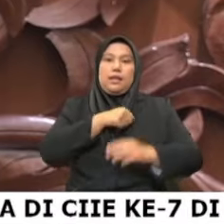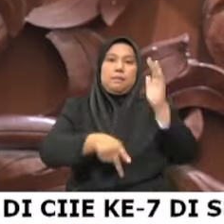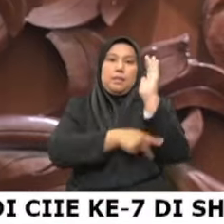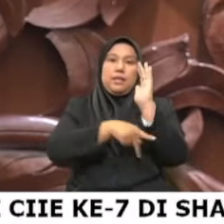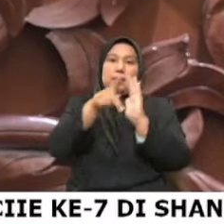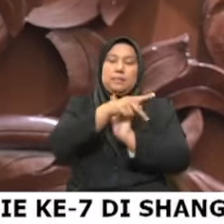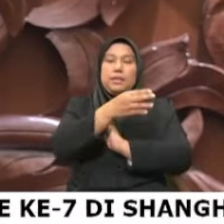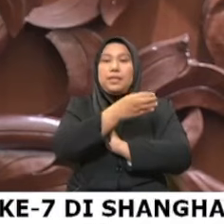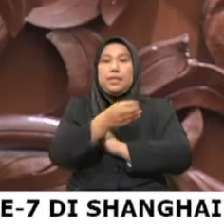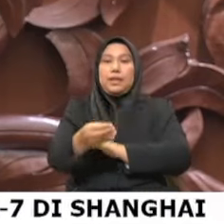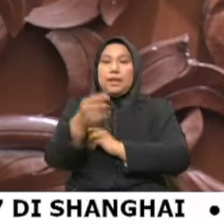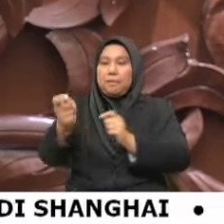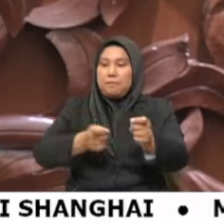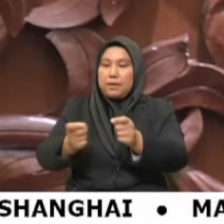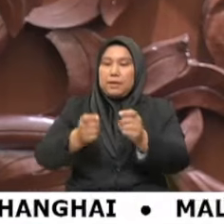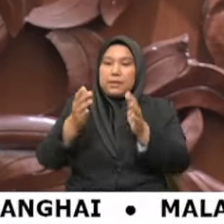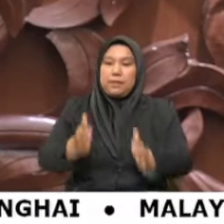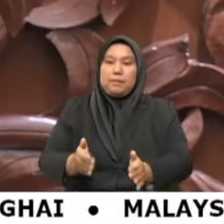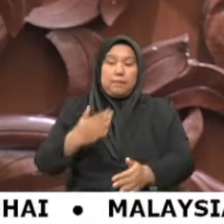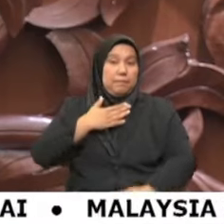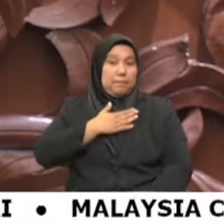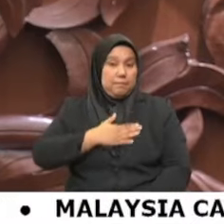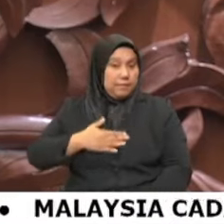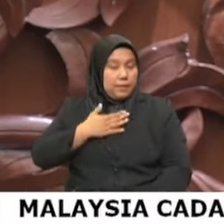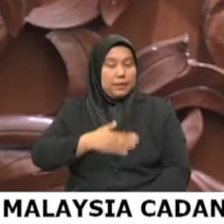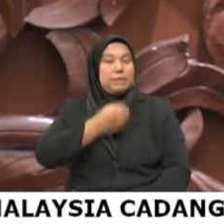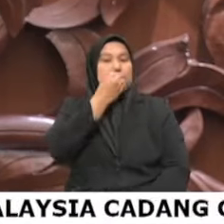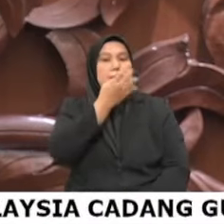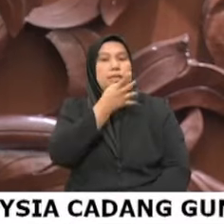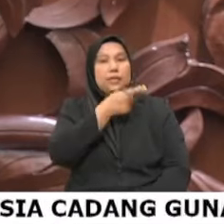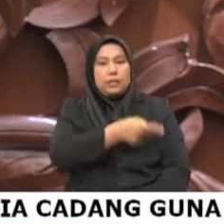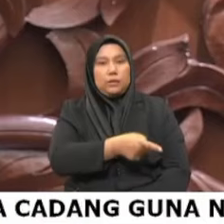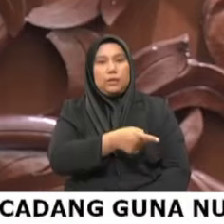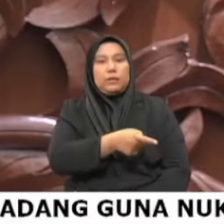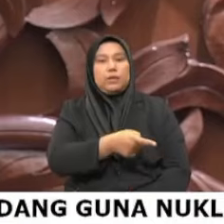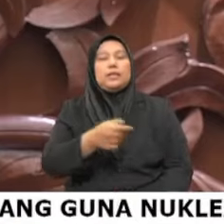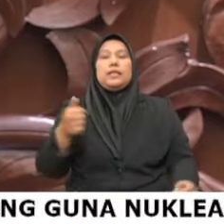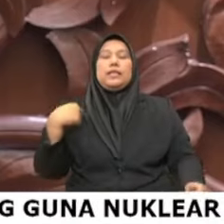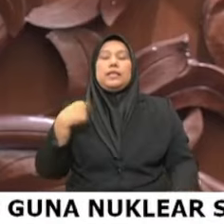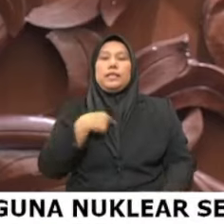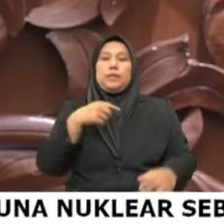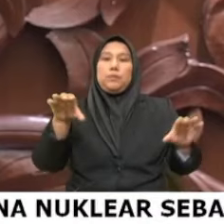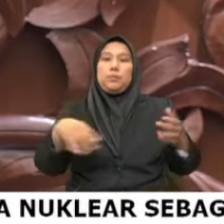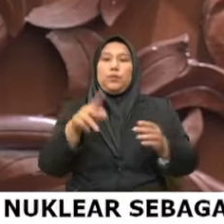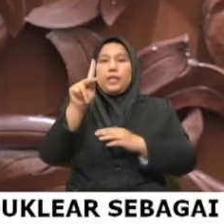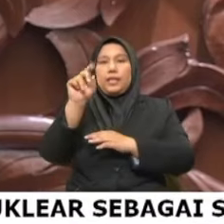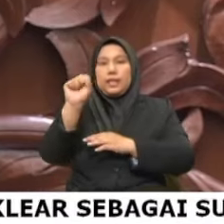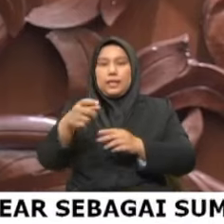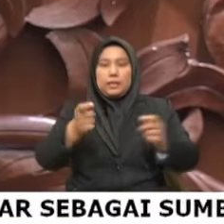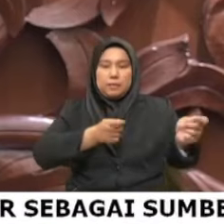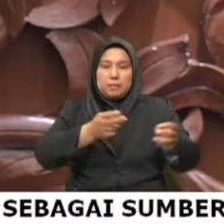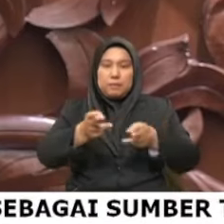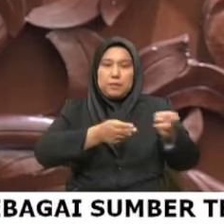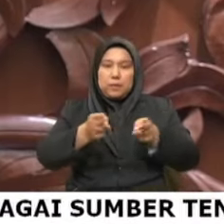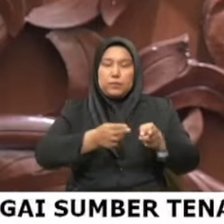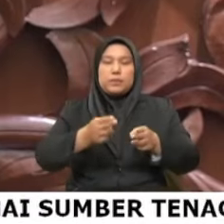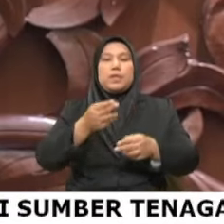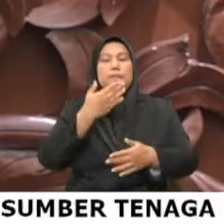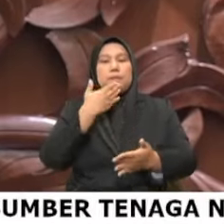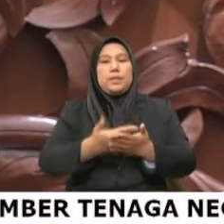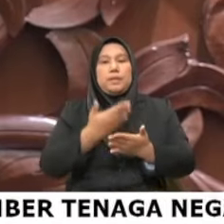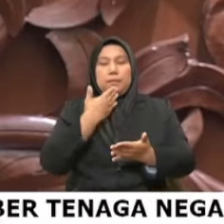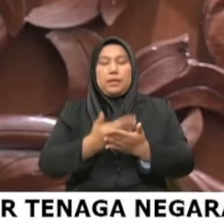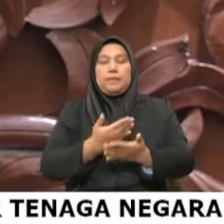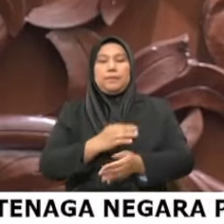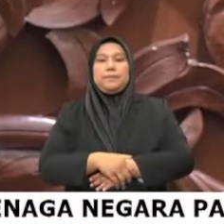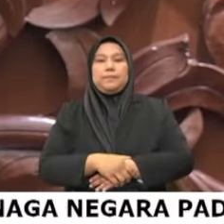speaker. Jadi please, eh, kalau boleh remind dia, kita buat case management yang elok. Baik. Ya, silakan. Atas